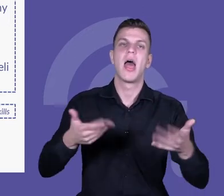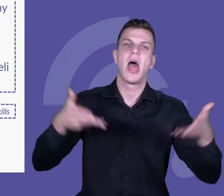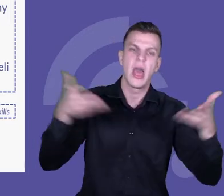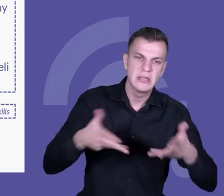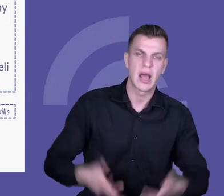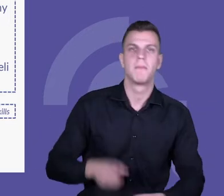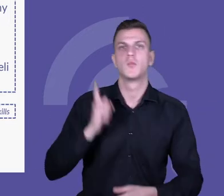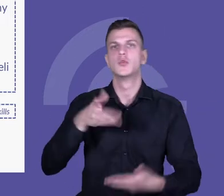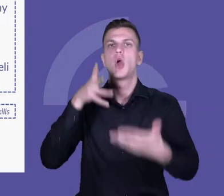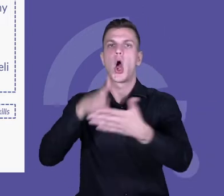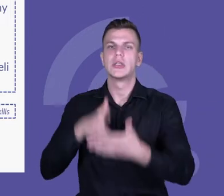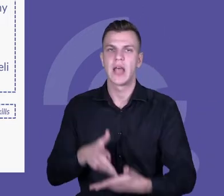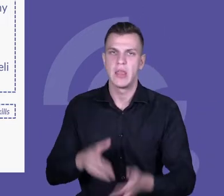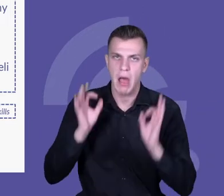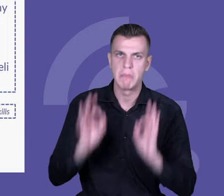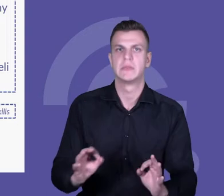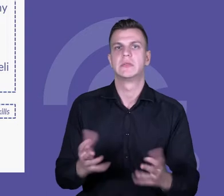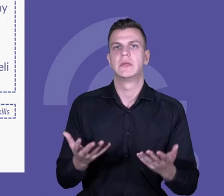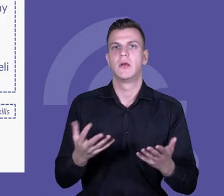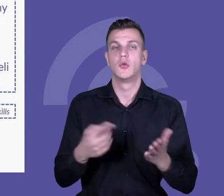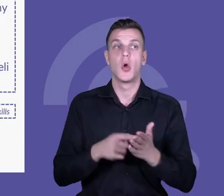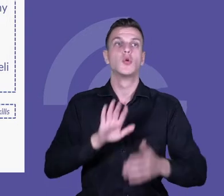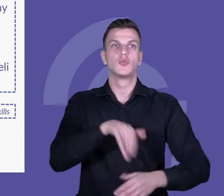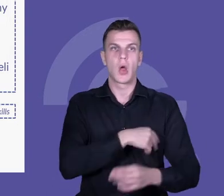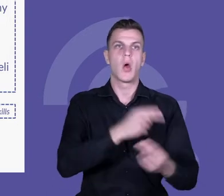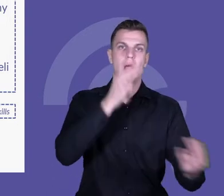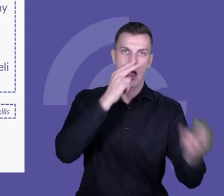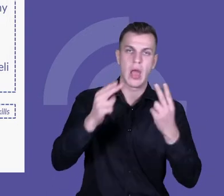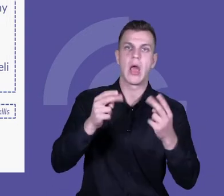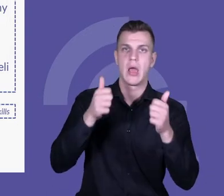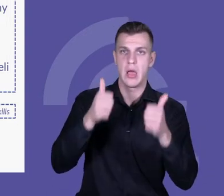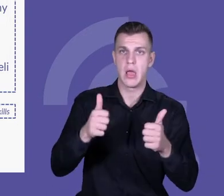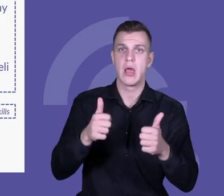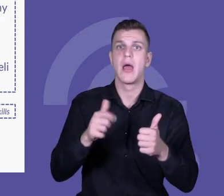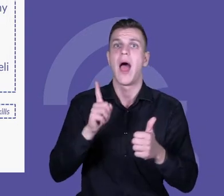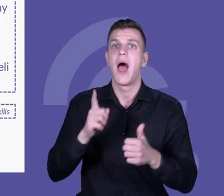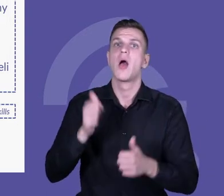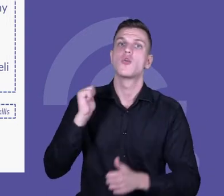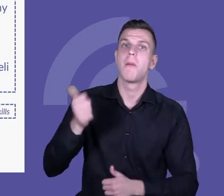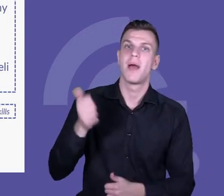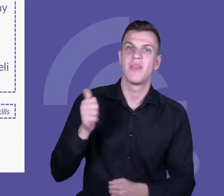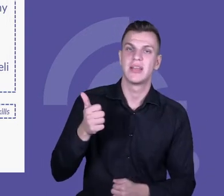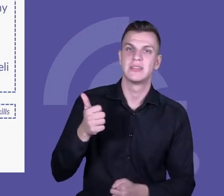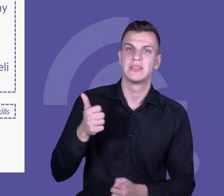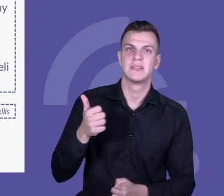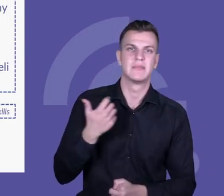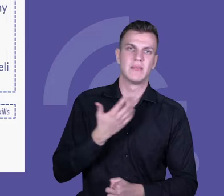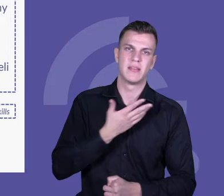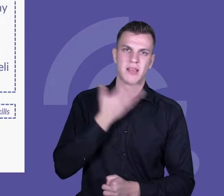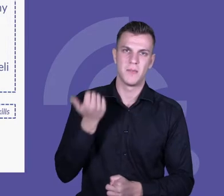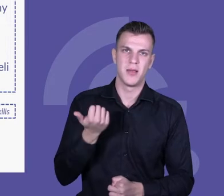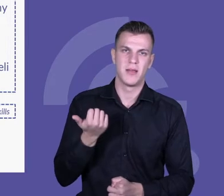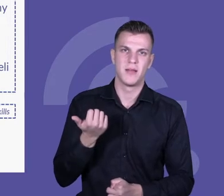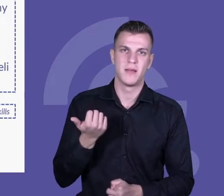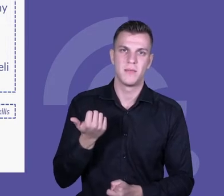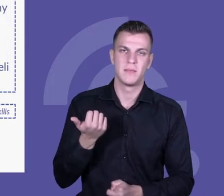oceny. To są rzeczy, które w szkole widać. Kompetencji, mimo tego, że one są obecne w podstawie programowej na poziomie celów ogólnych, w